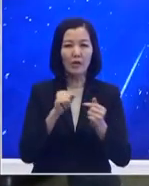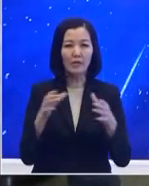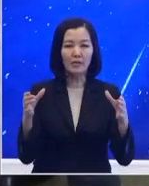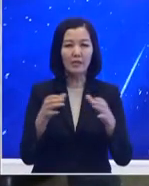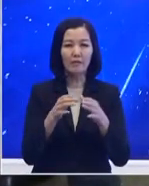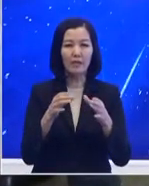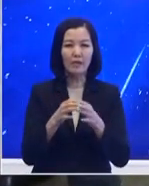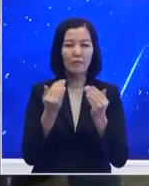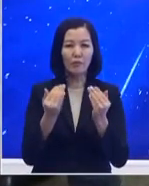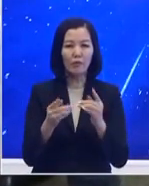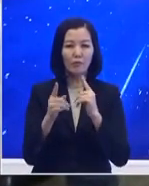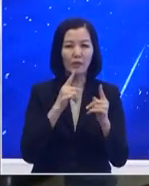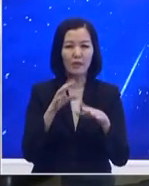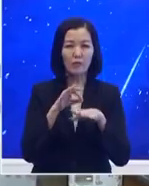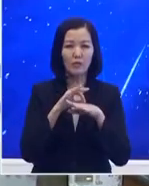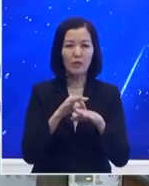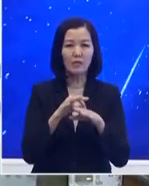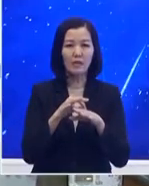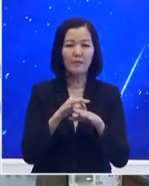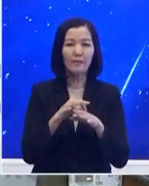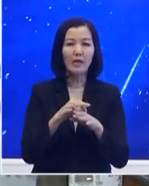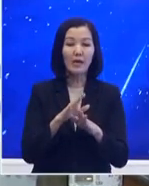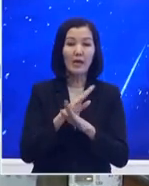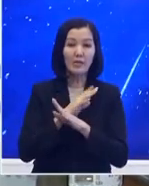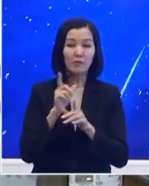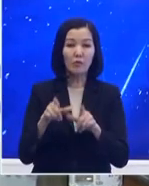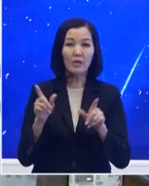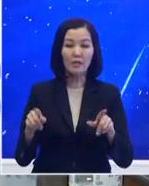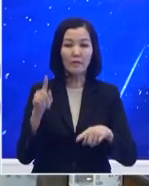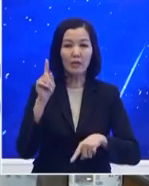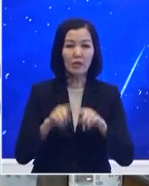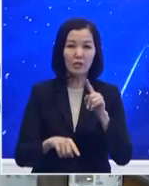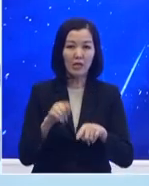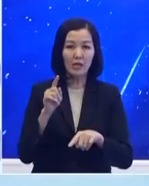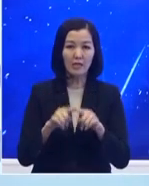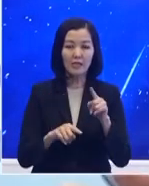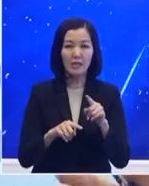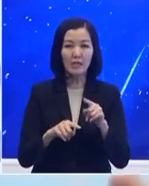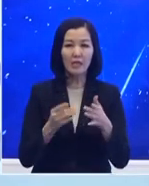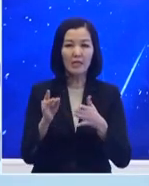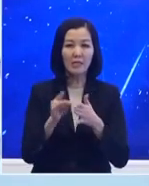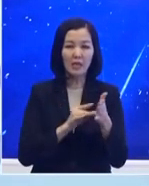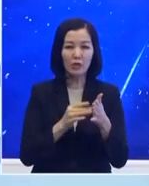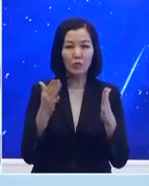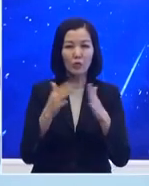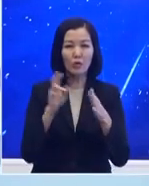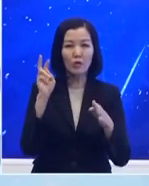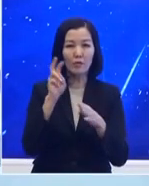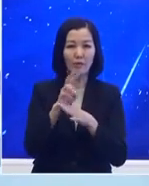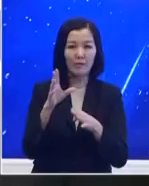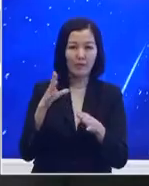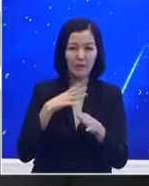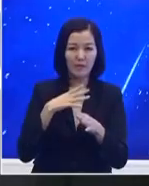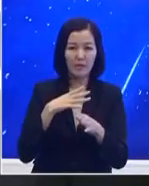департамент өкілдері баспасөз мәслихатын өткізді. Айтуларынша қайтыс болғандардың жақындарына суық хабар жетпей жатып, жекеменшік